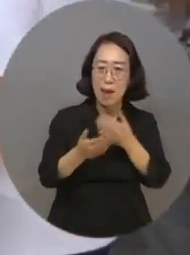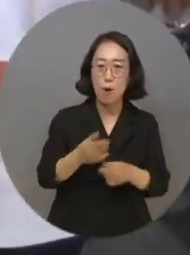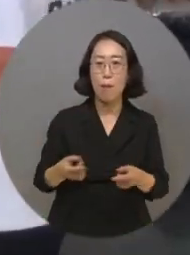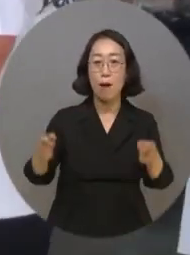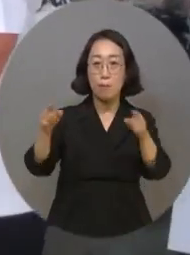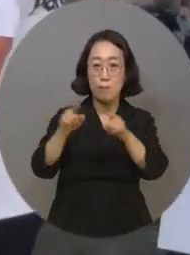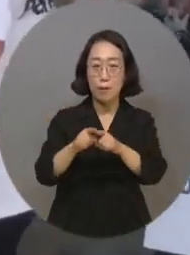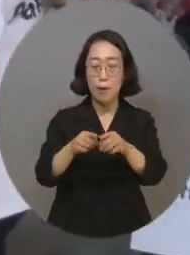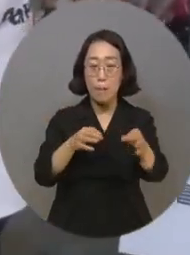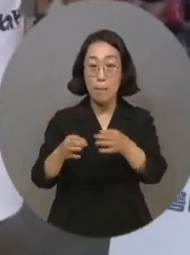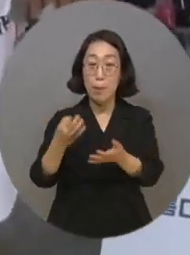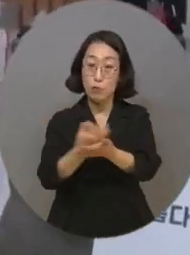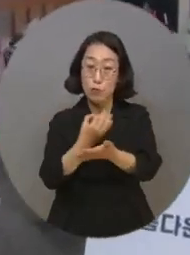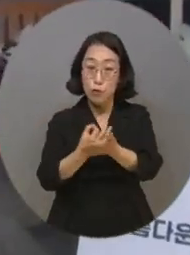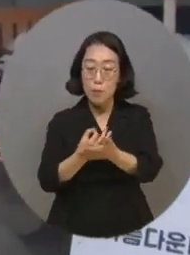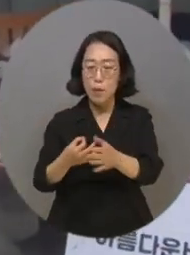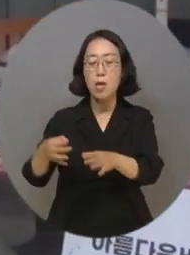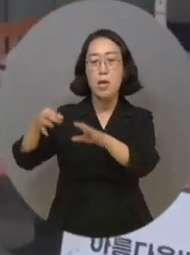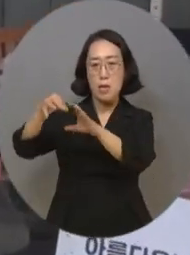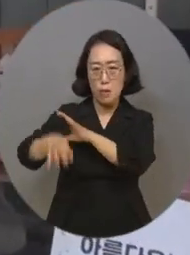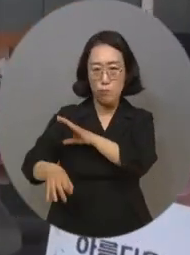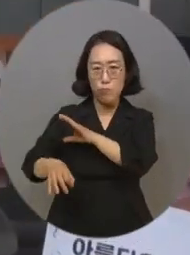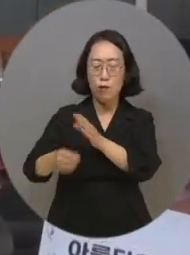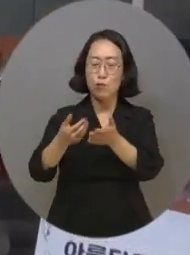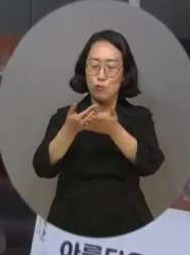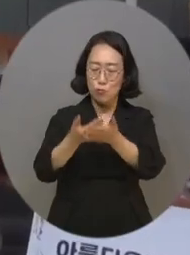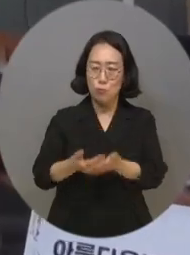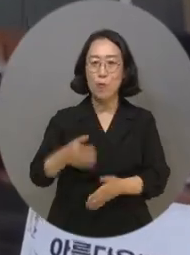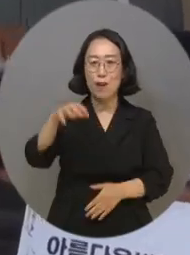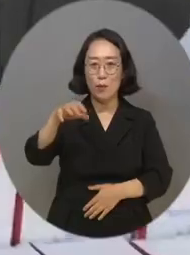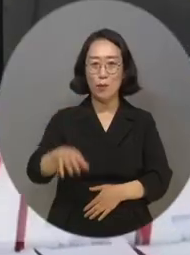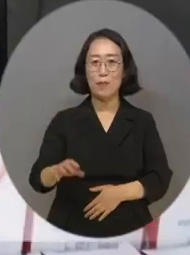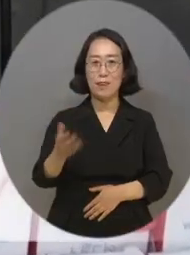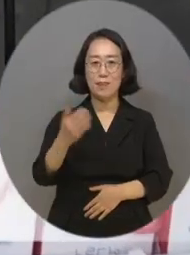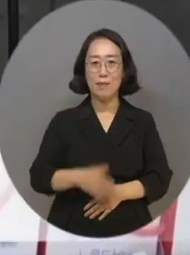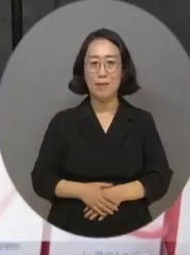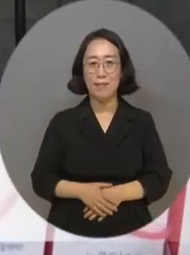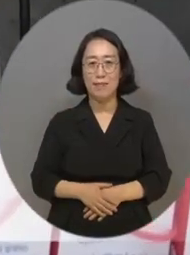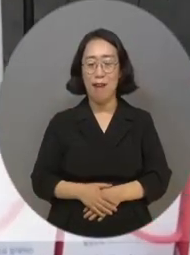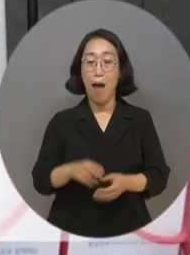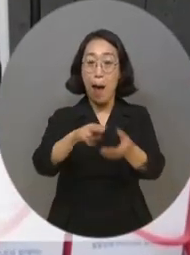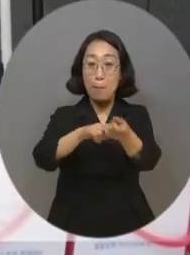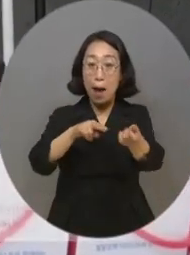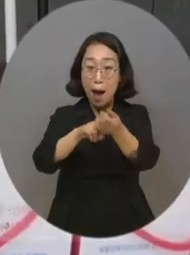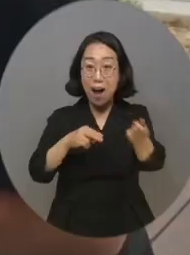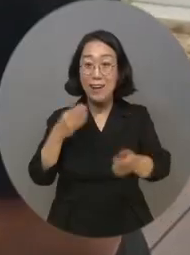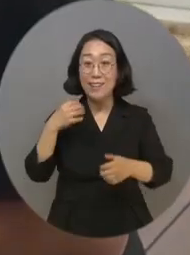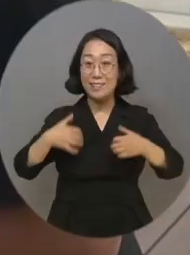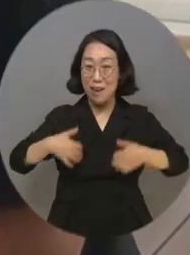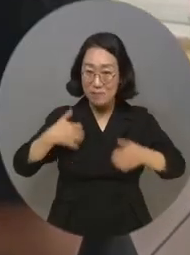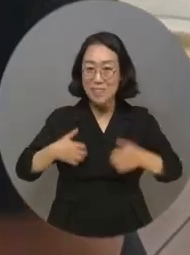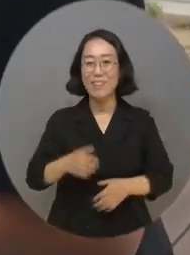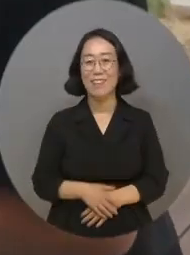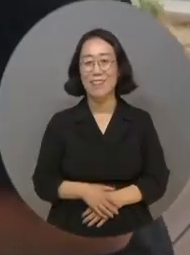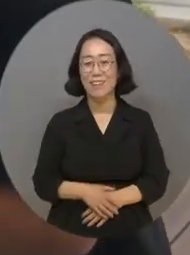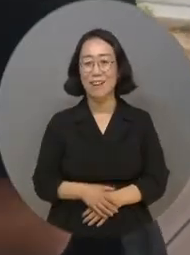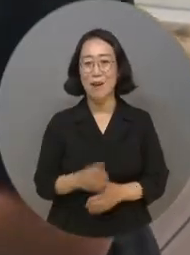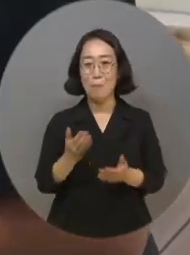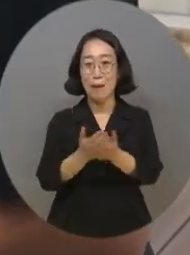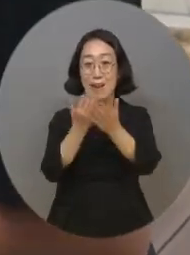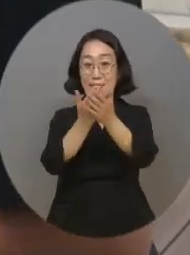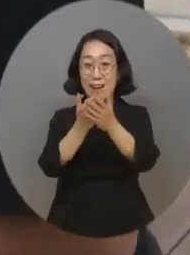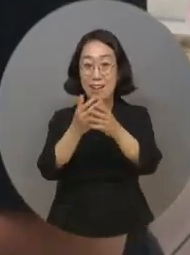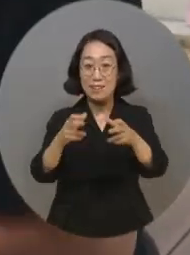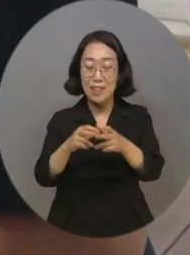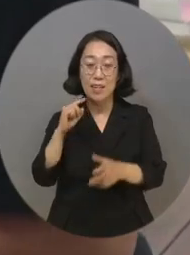더불어 판매 수익금을 기부하는 뜻있는 시간을 보냈습니다. 많이 받을 거 재밌어요. 발달장애 예술인의